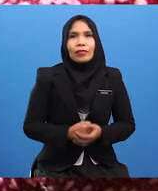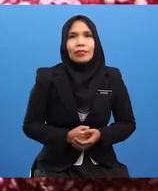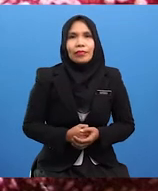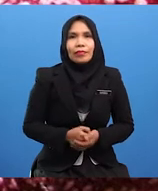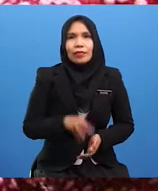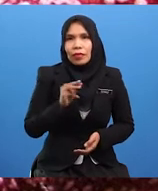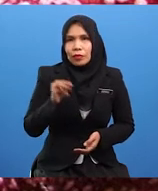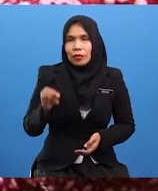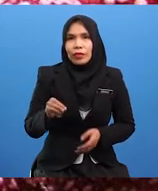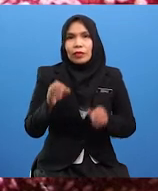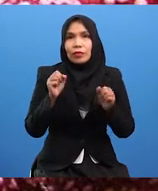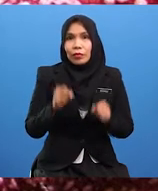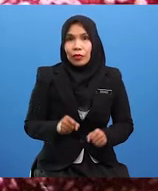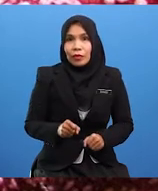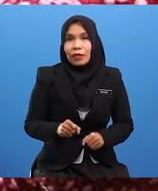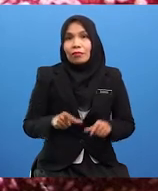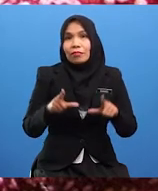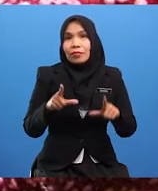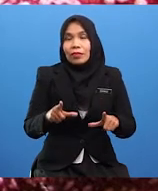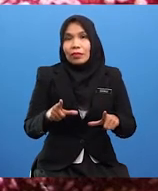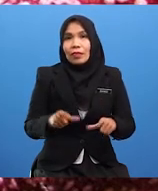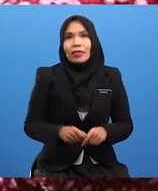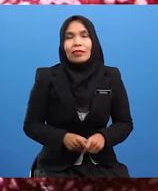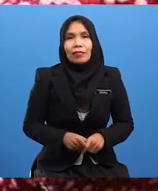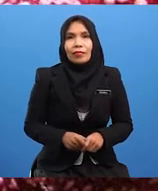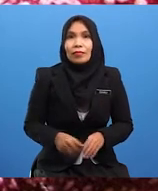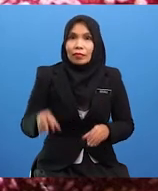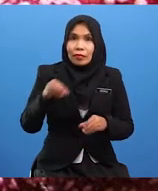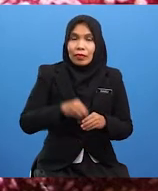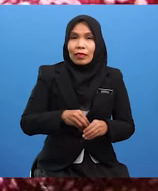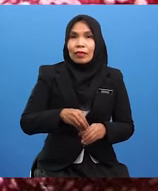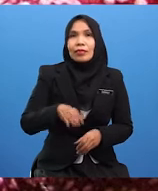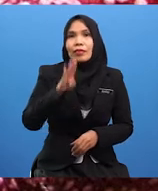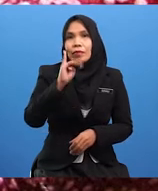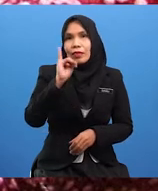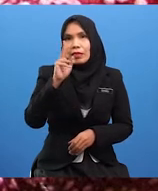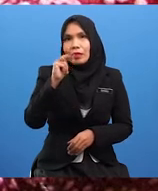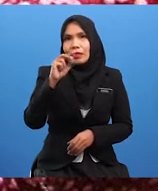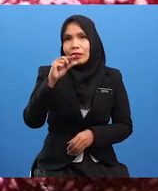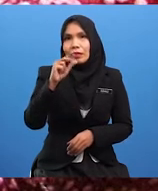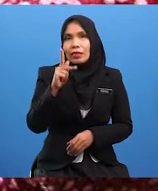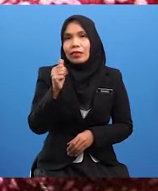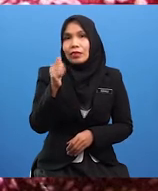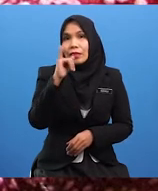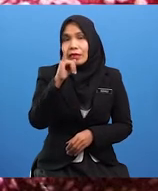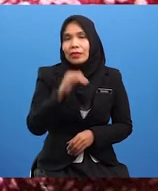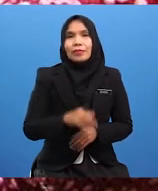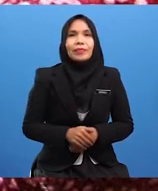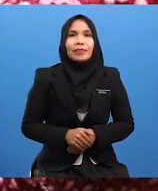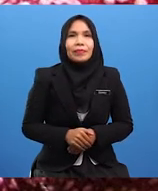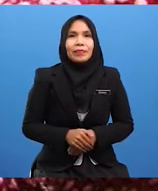bolehlah meletakkannya ke dalam bingkai untuk dijadikan hiasan dinding yang menarik. Baiklah